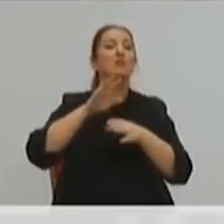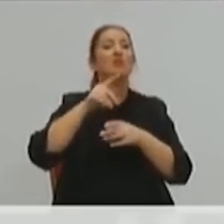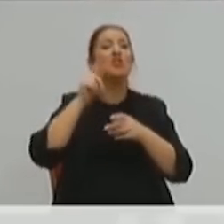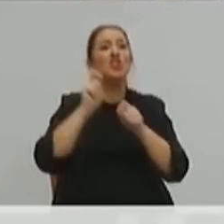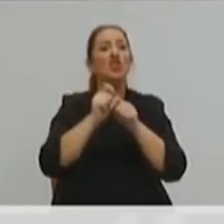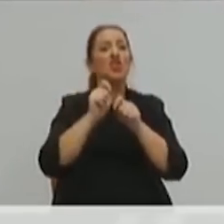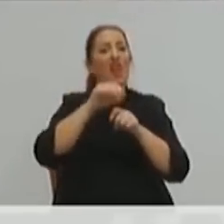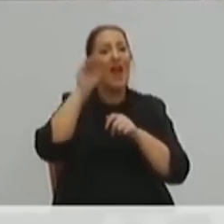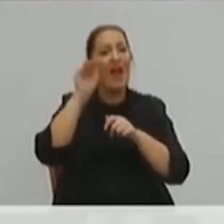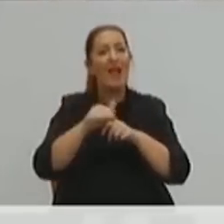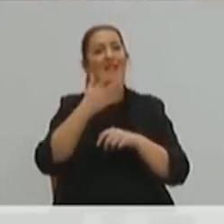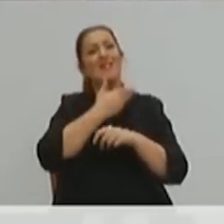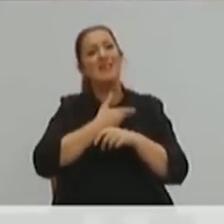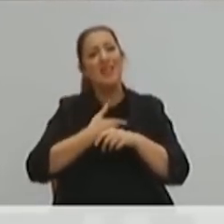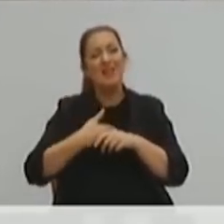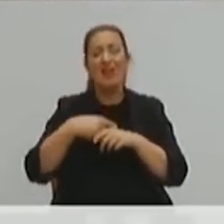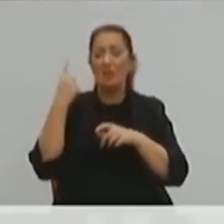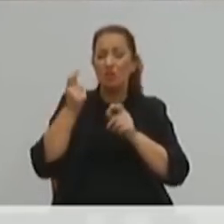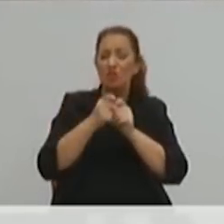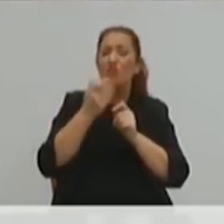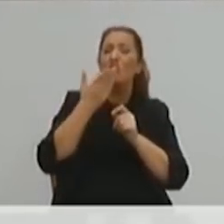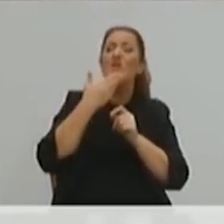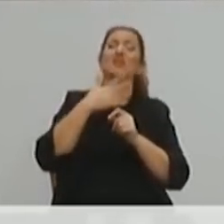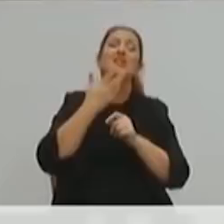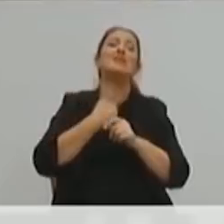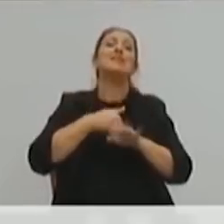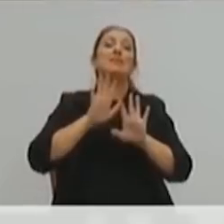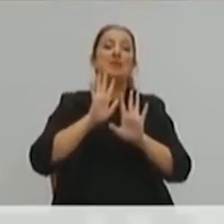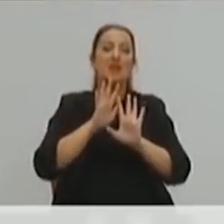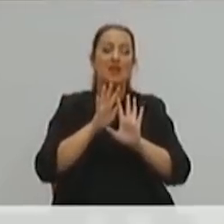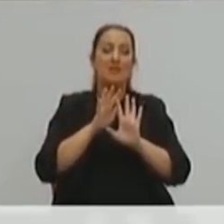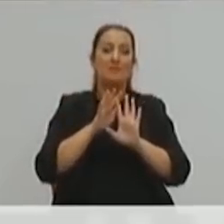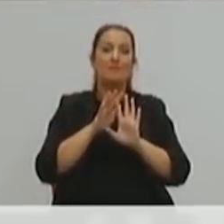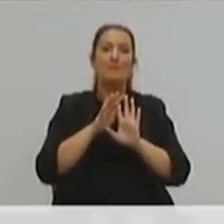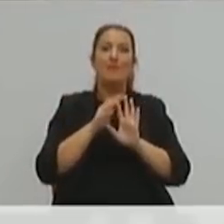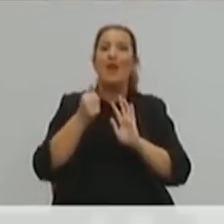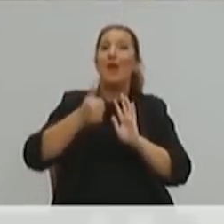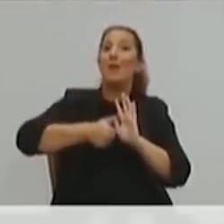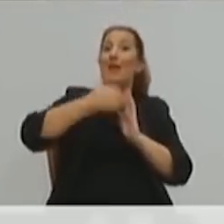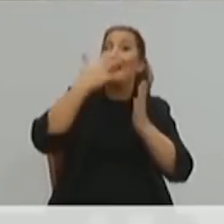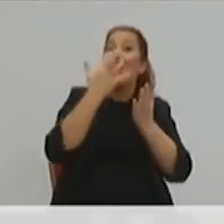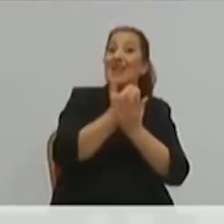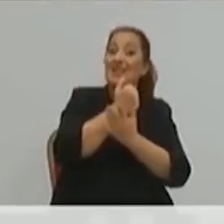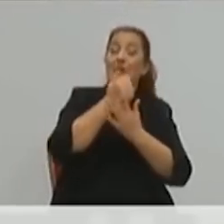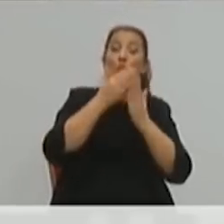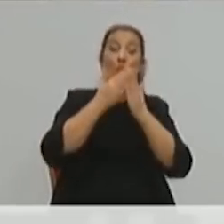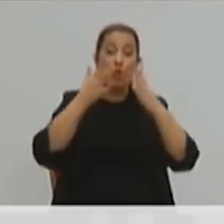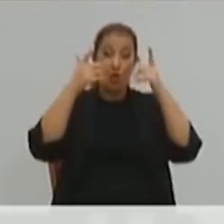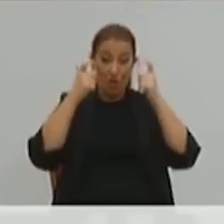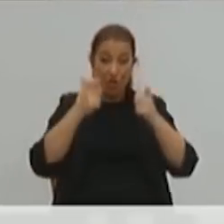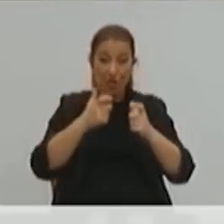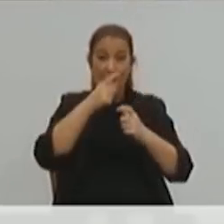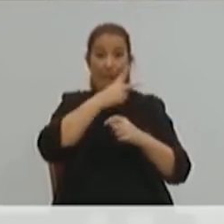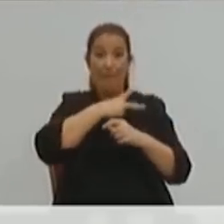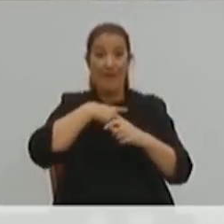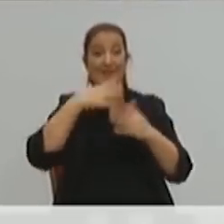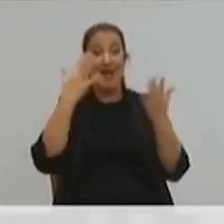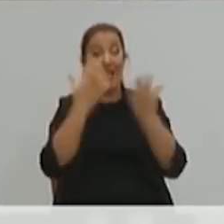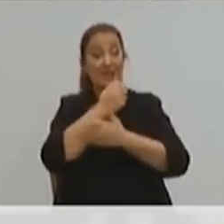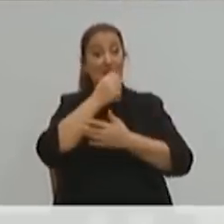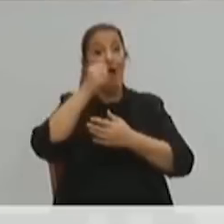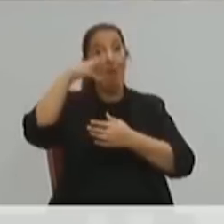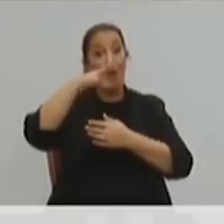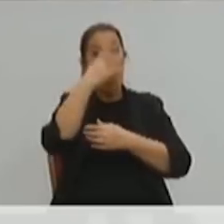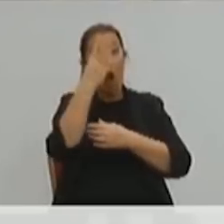severler, işlerine gelmezse sevmezler. İktidarda Büyükşehir Belediyesi'nde AK Parti olsaydı sorun yoktu.